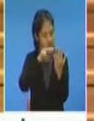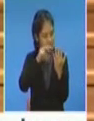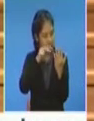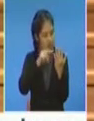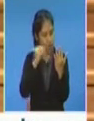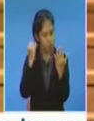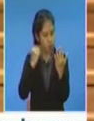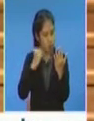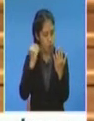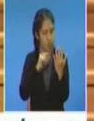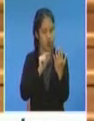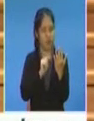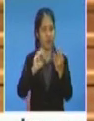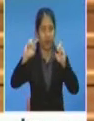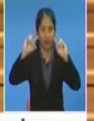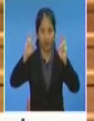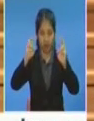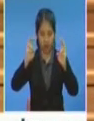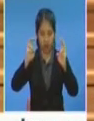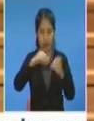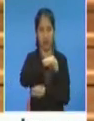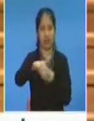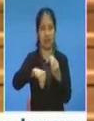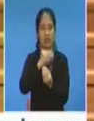ชื่อเรื่องเศรษฐกิจผู้สูงวัย